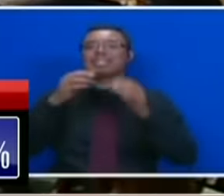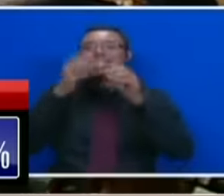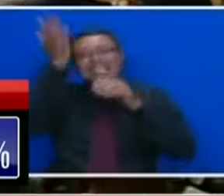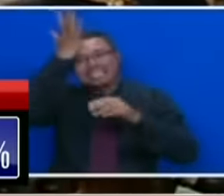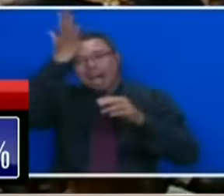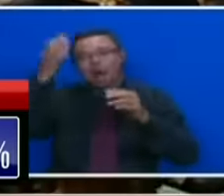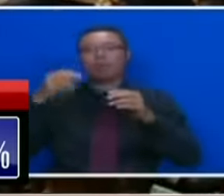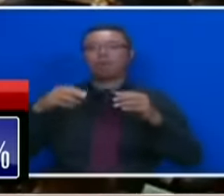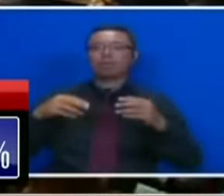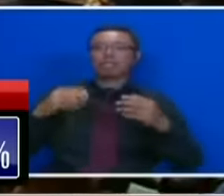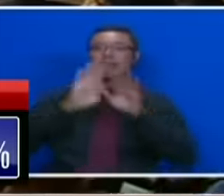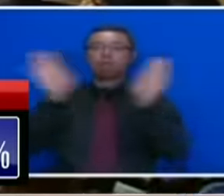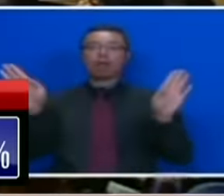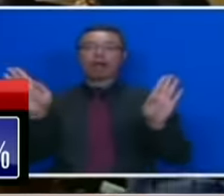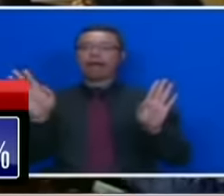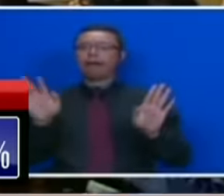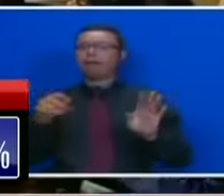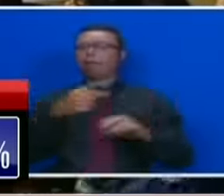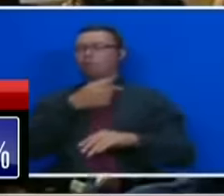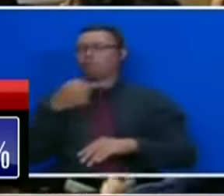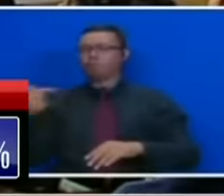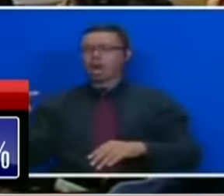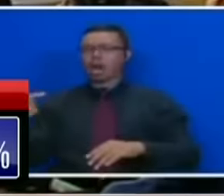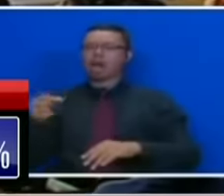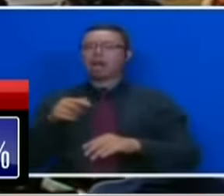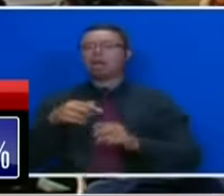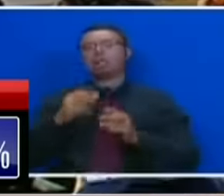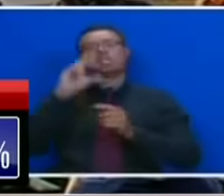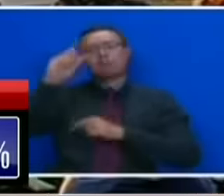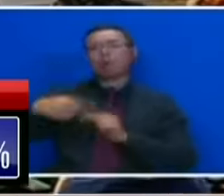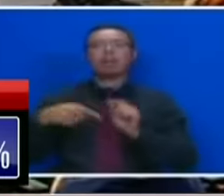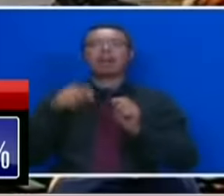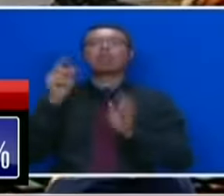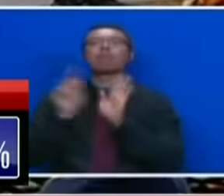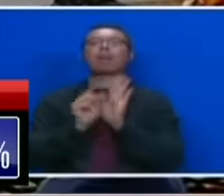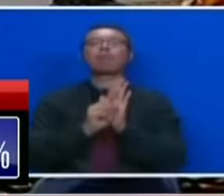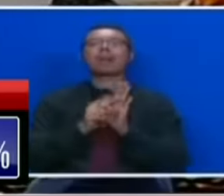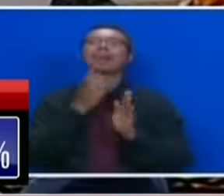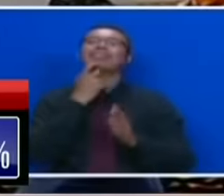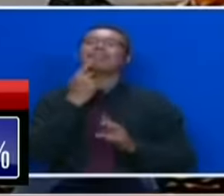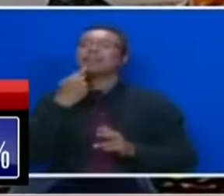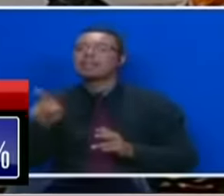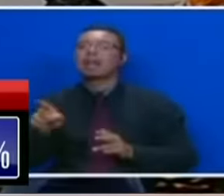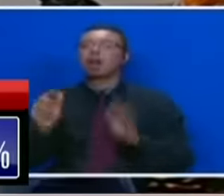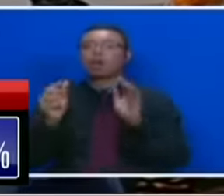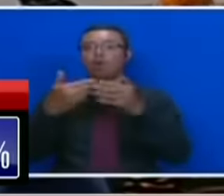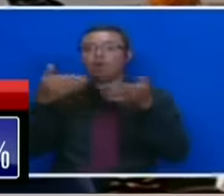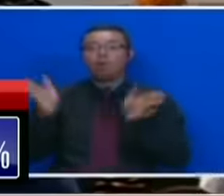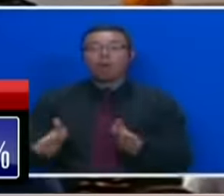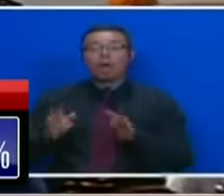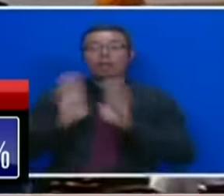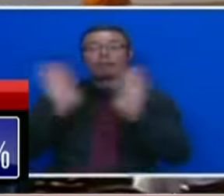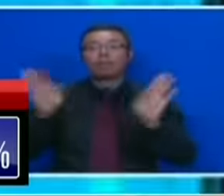9,98%, artinya masih jauh dari ketentuan Undang-Undang Tata Ruang yang mengamanatkan ruang terbuka hijau